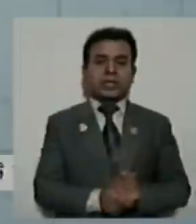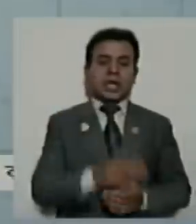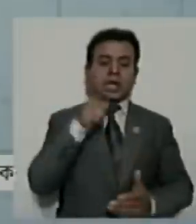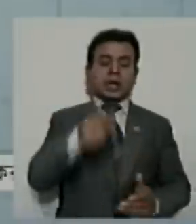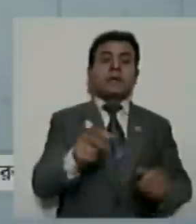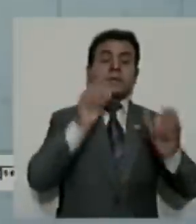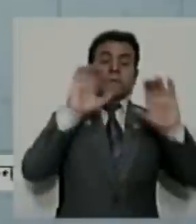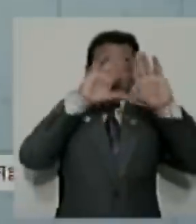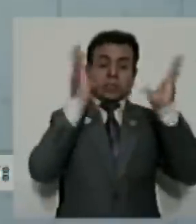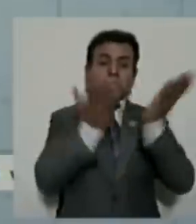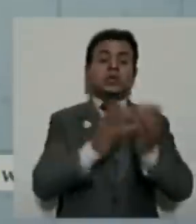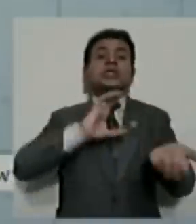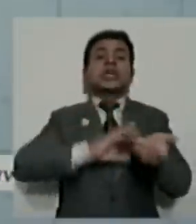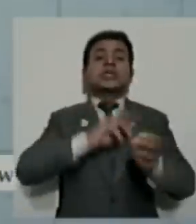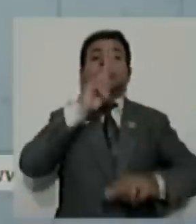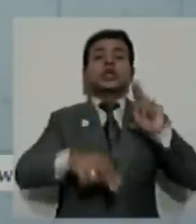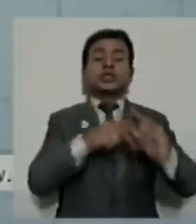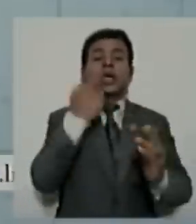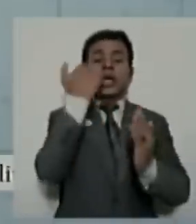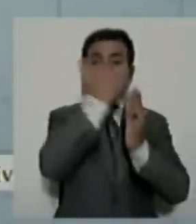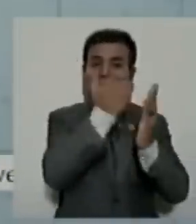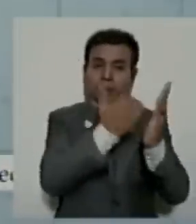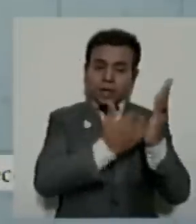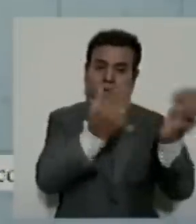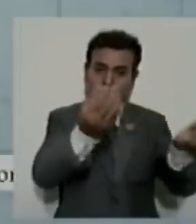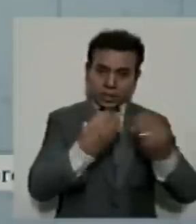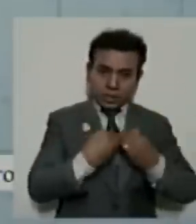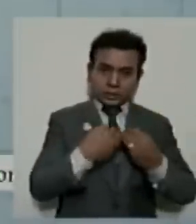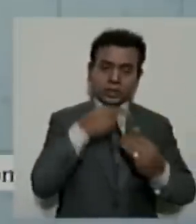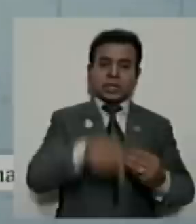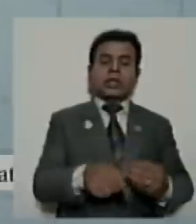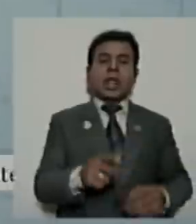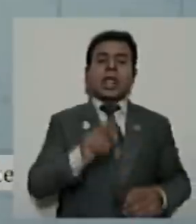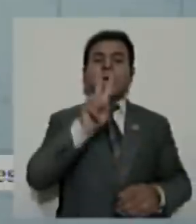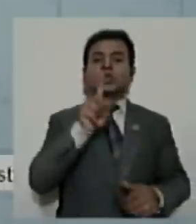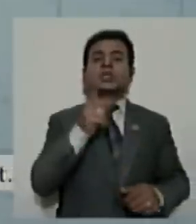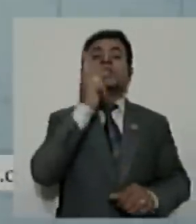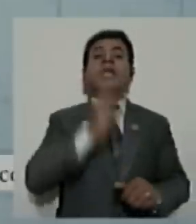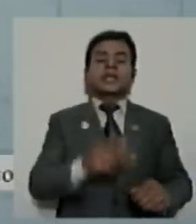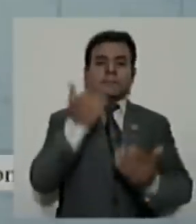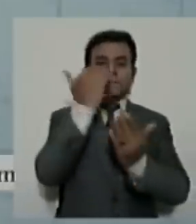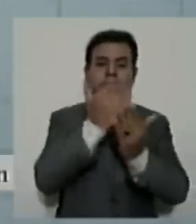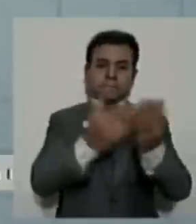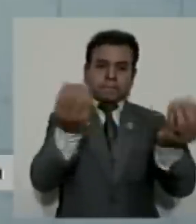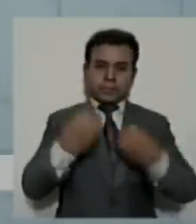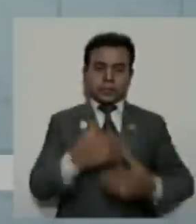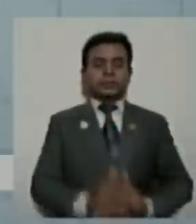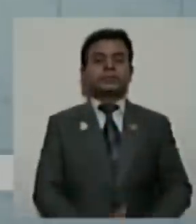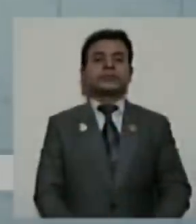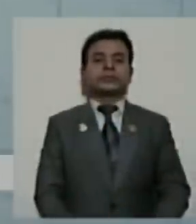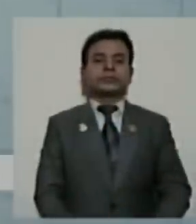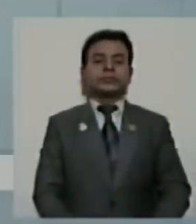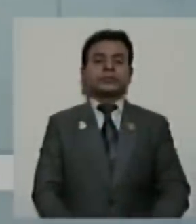আমরা প্রতিনিয়তই স্বাস্থ্য পরামর্শ দিয়ে থাকি এবং বলি যে স্বাস্থ্যবিধি যা পত্রিকায় প্রকাশিত হয় এবং